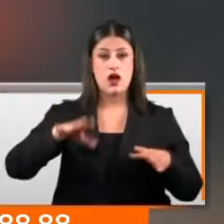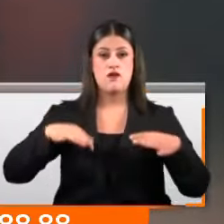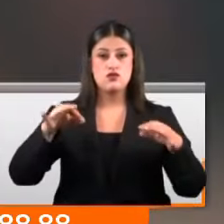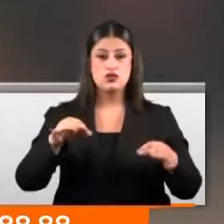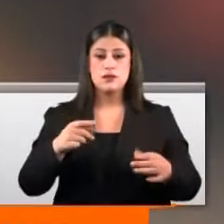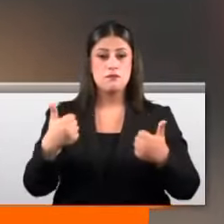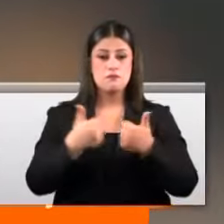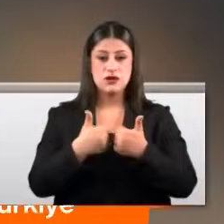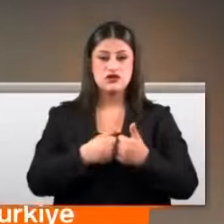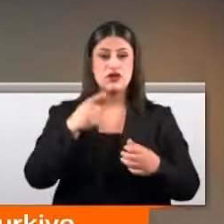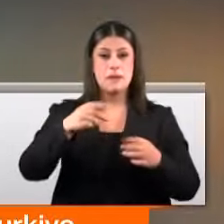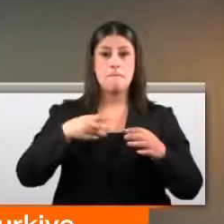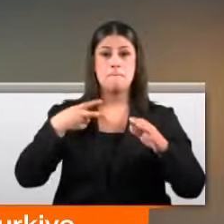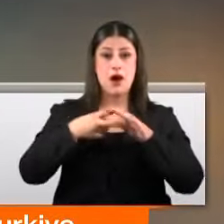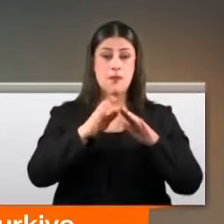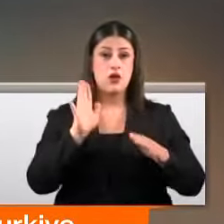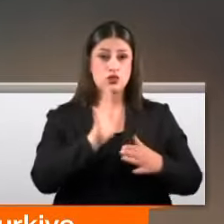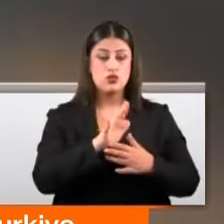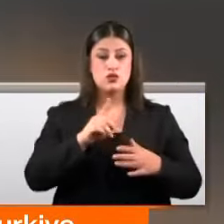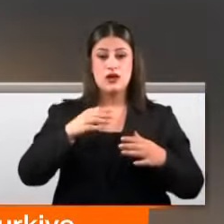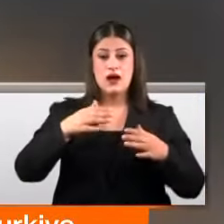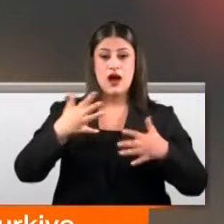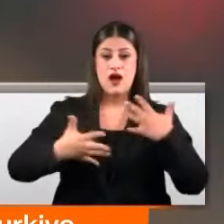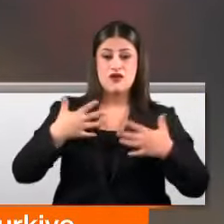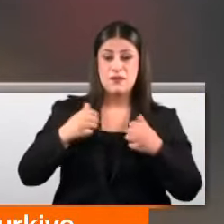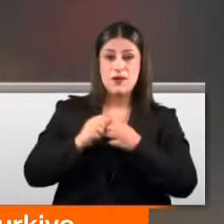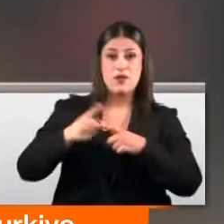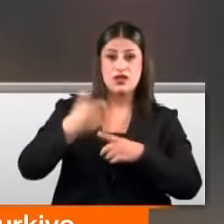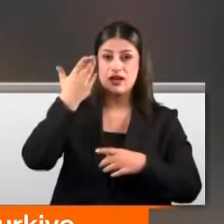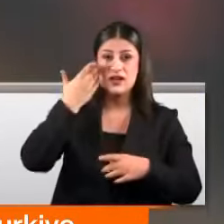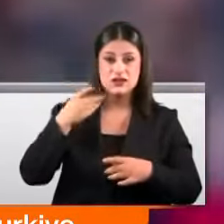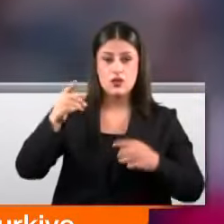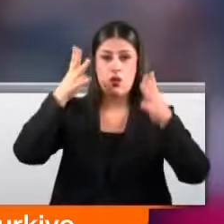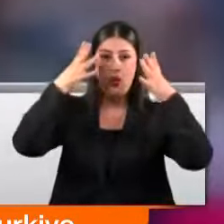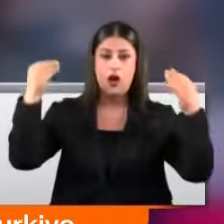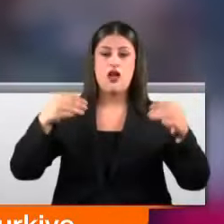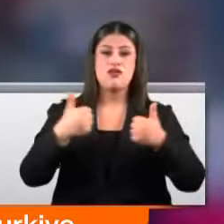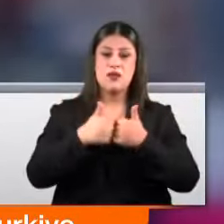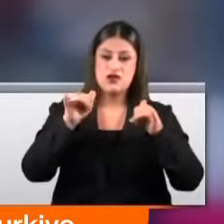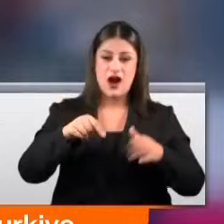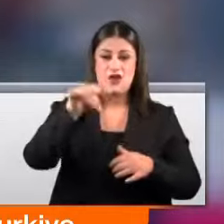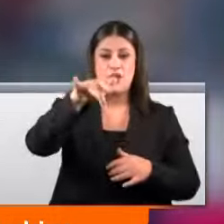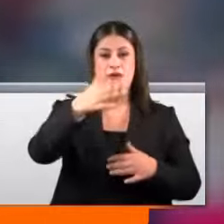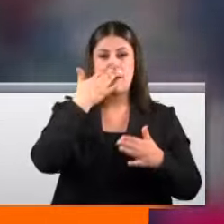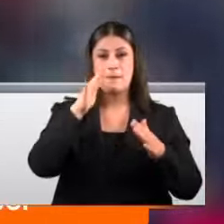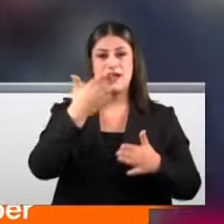geçerken Marmara'yı durdurup heyecana ortak olan makinist, Hollanda maçında da oradaydı.